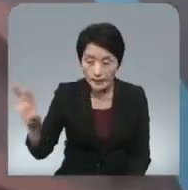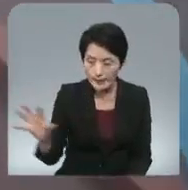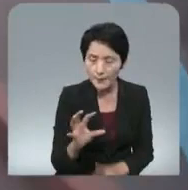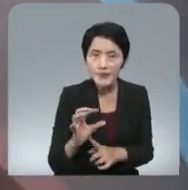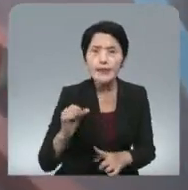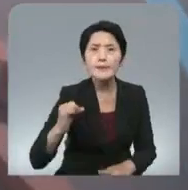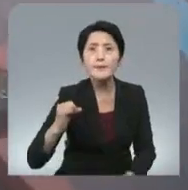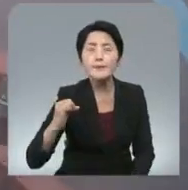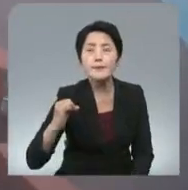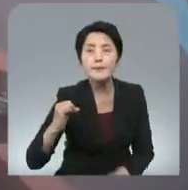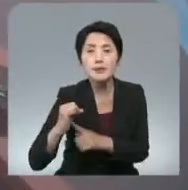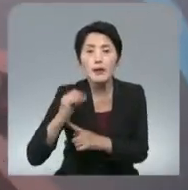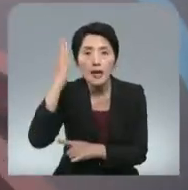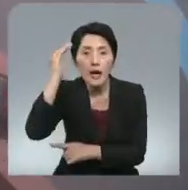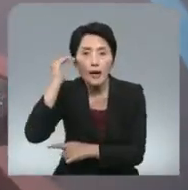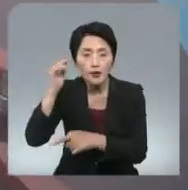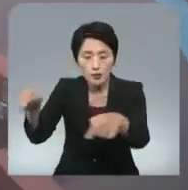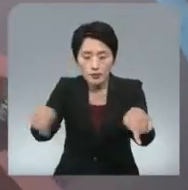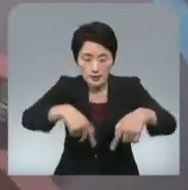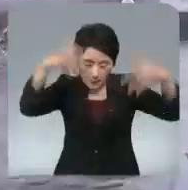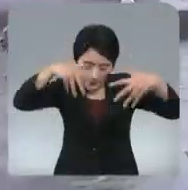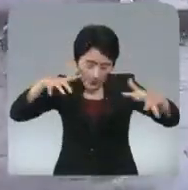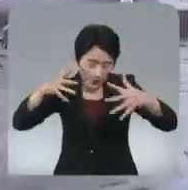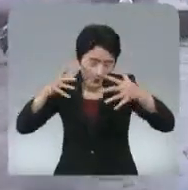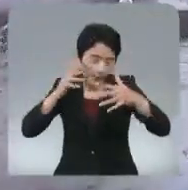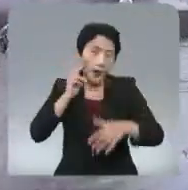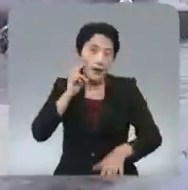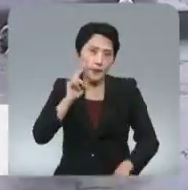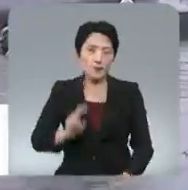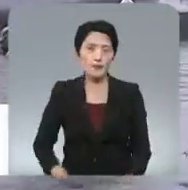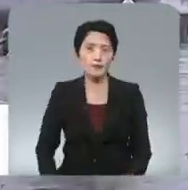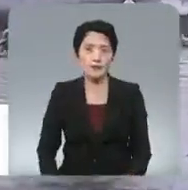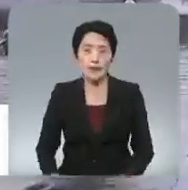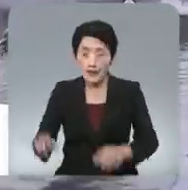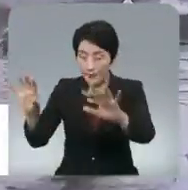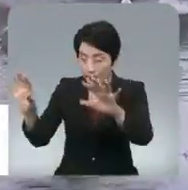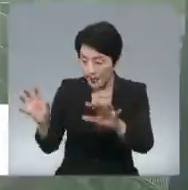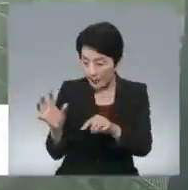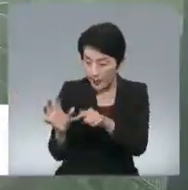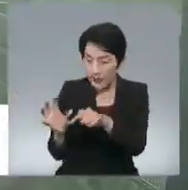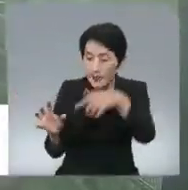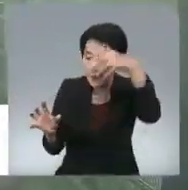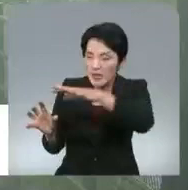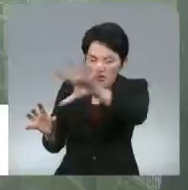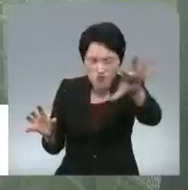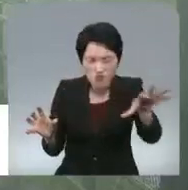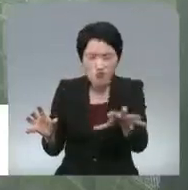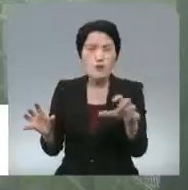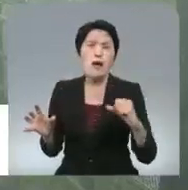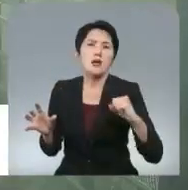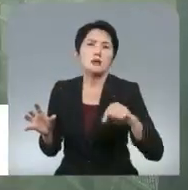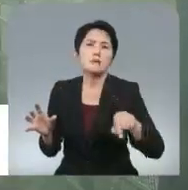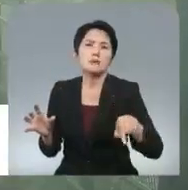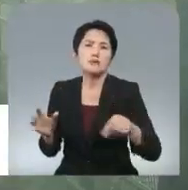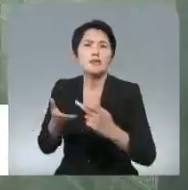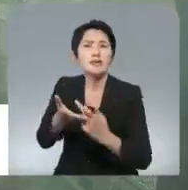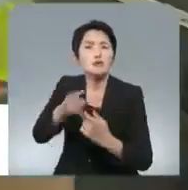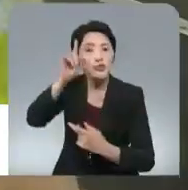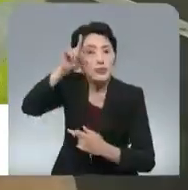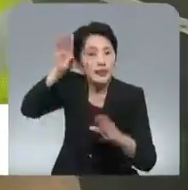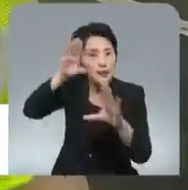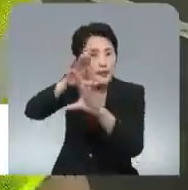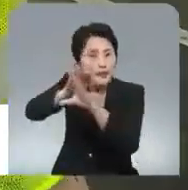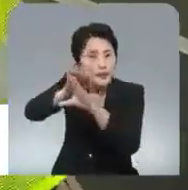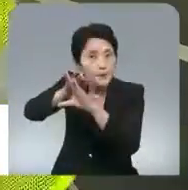Hải Trung Quốc dừng hướng đi tiếp theo của bão sẽ có thể thay đổi do Đây là cơn bão mạnh nên Hàn Quốc có khả năng sẽ bị ảnh hưởng bởi gió